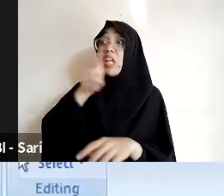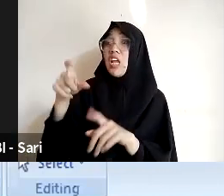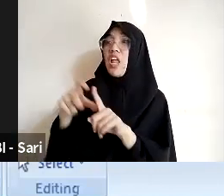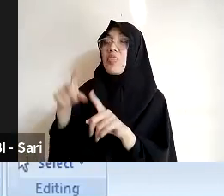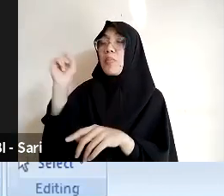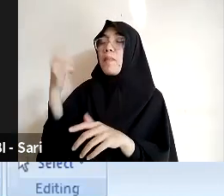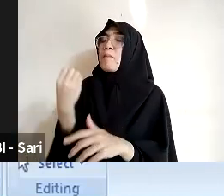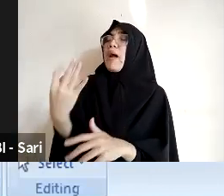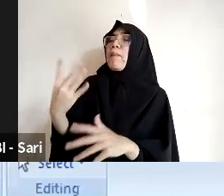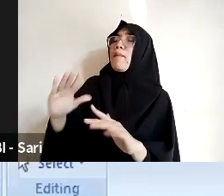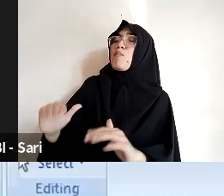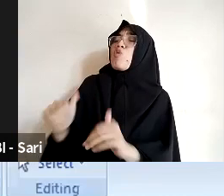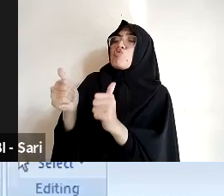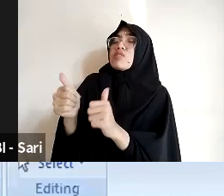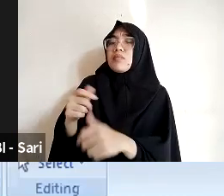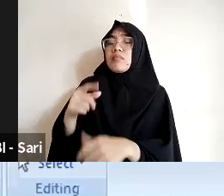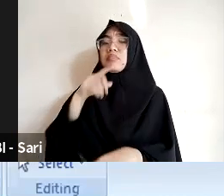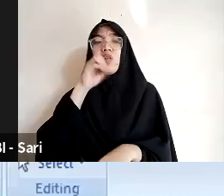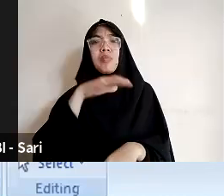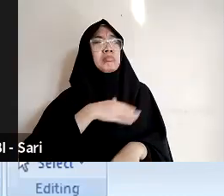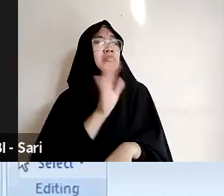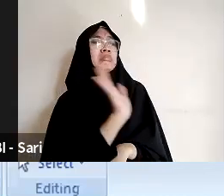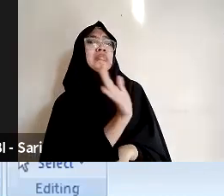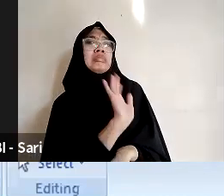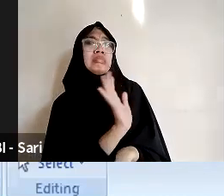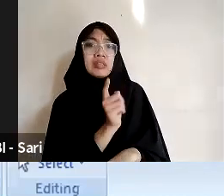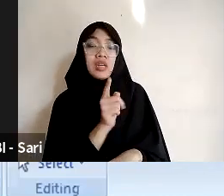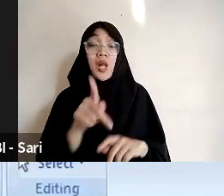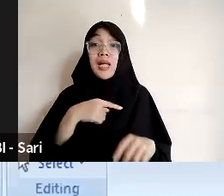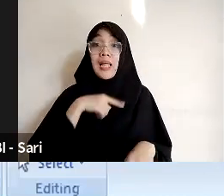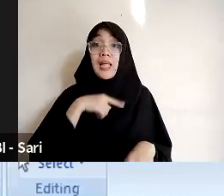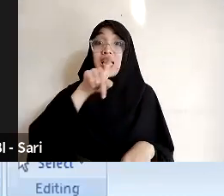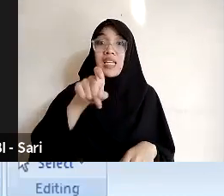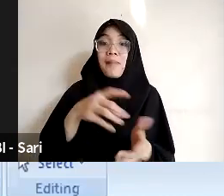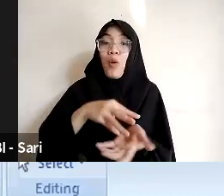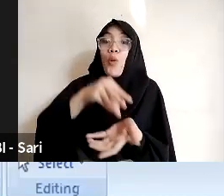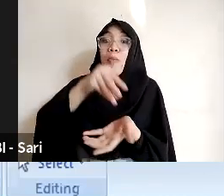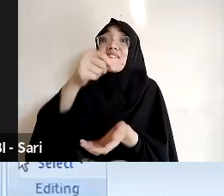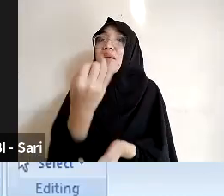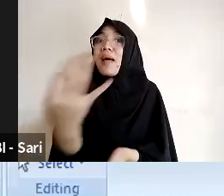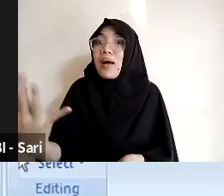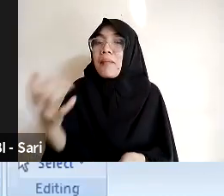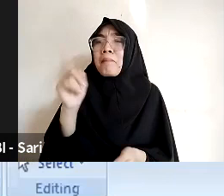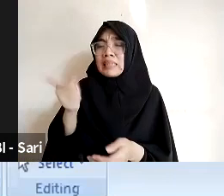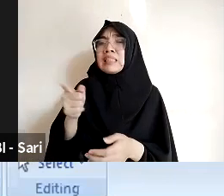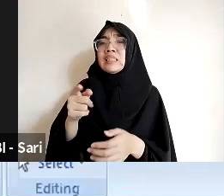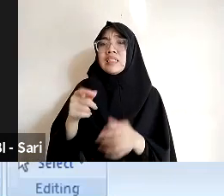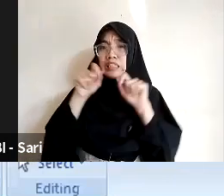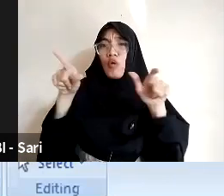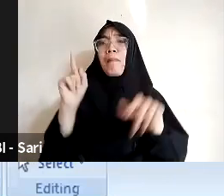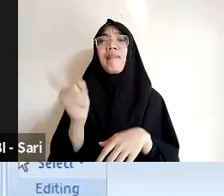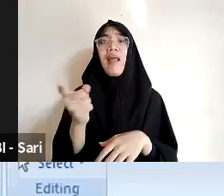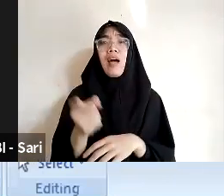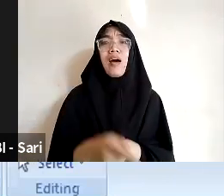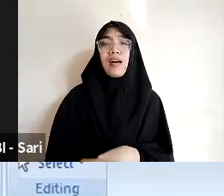produksi pependem, nggak akan ada. Tapi kalau Anda tanya berapa produksi beras, itu Anda bisa dapatkan di situ.